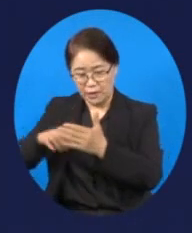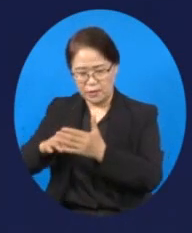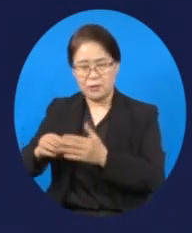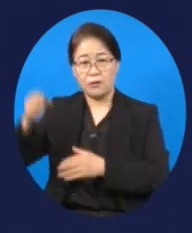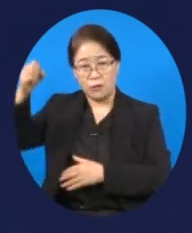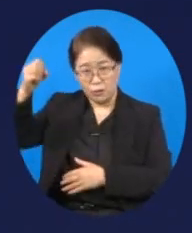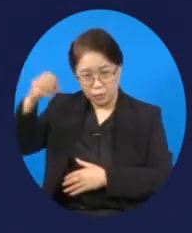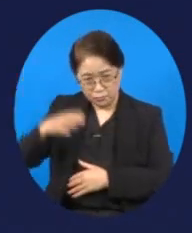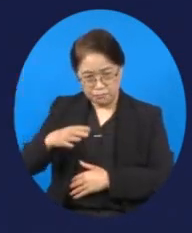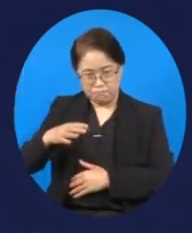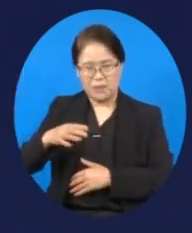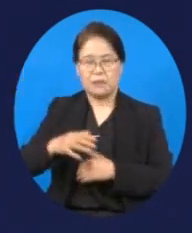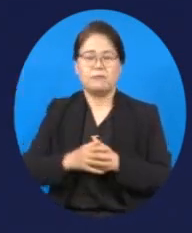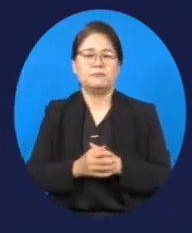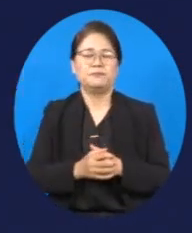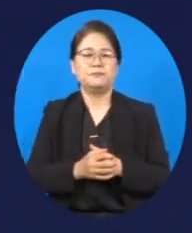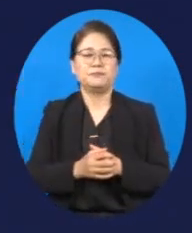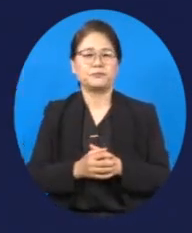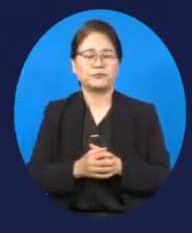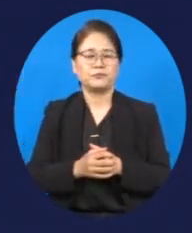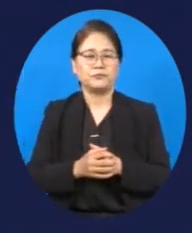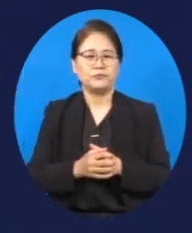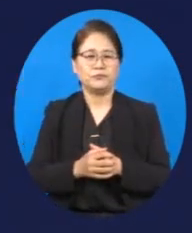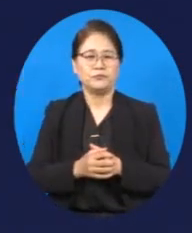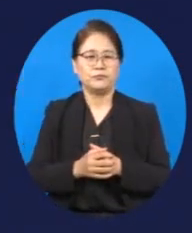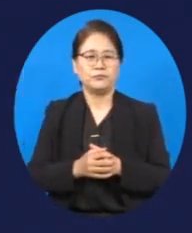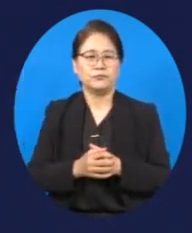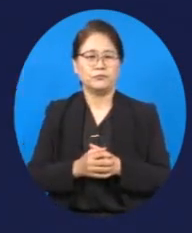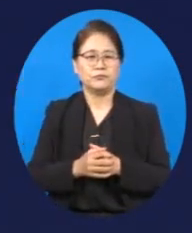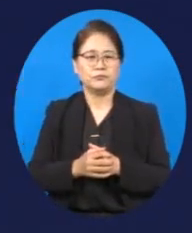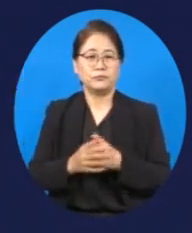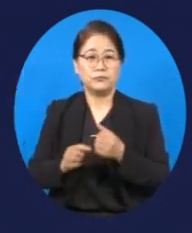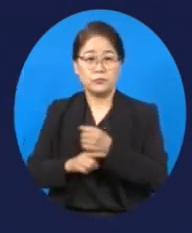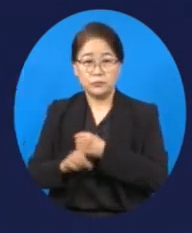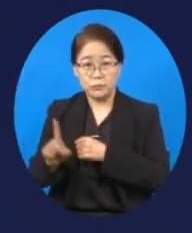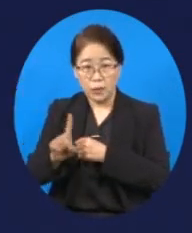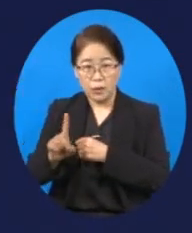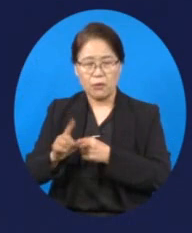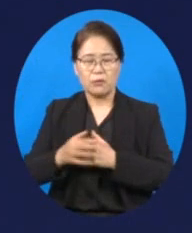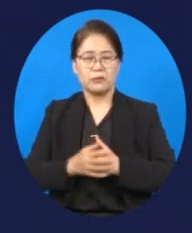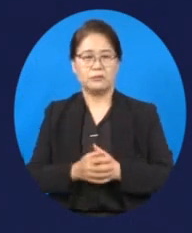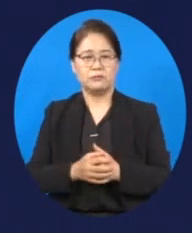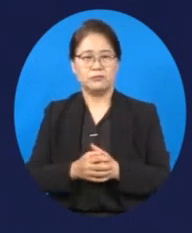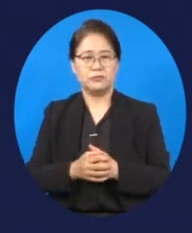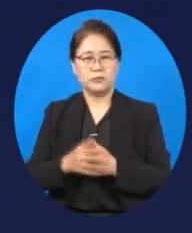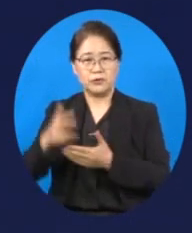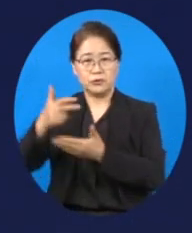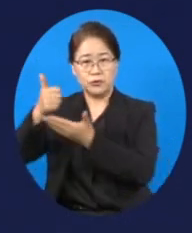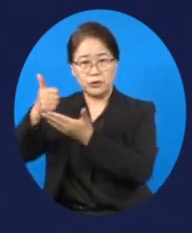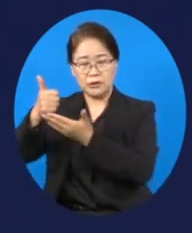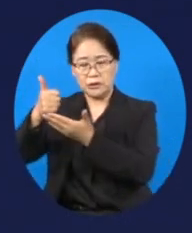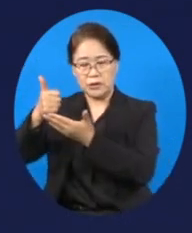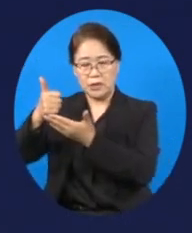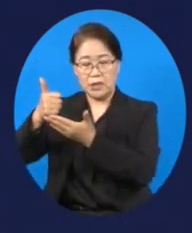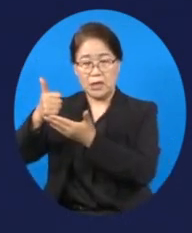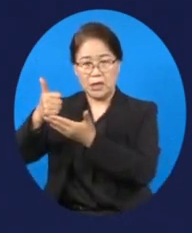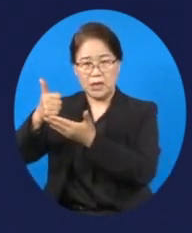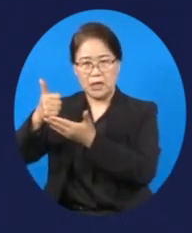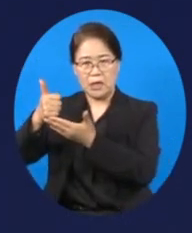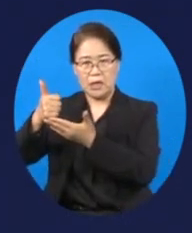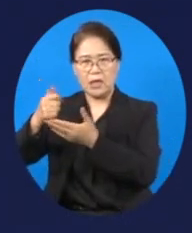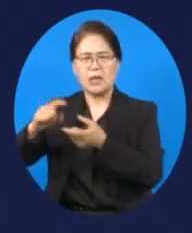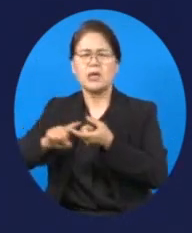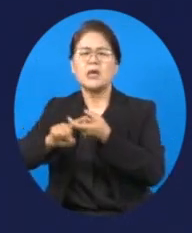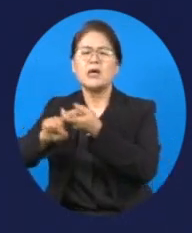빛이라 여러분이 주 안에서 빛이라고 하는이 말은요 주님과의 연합을